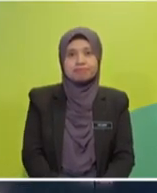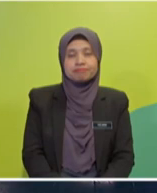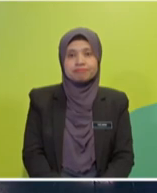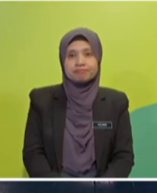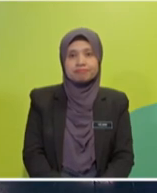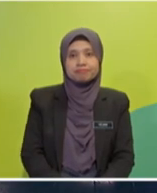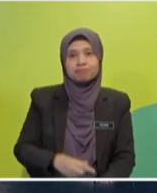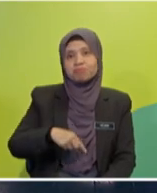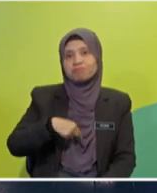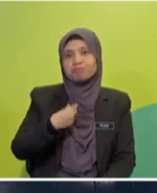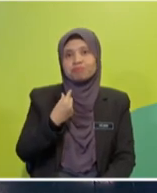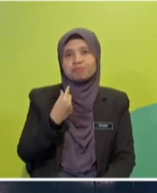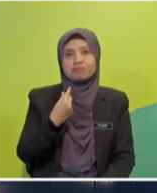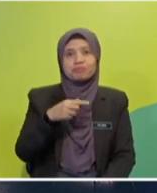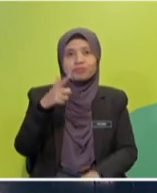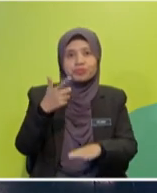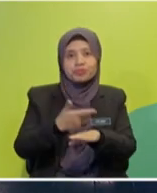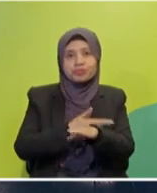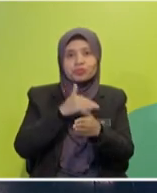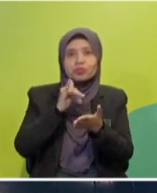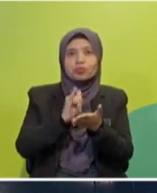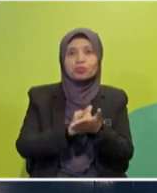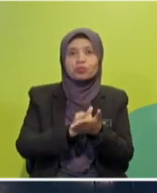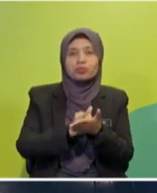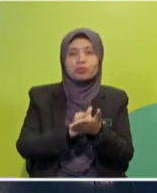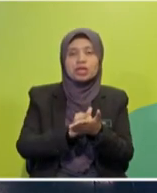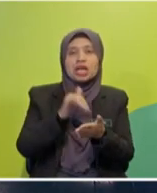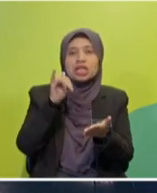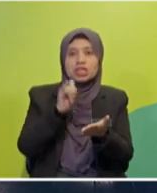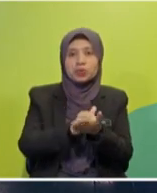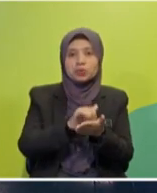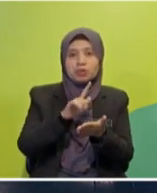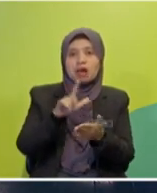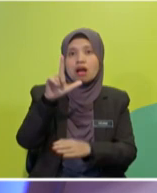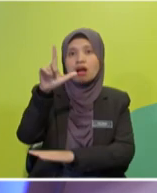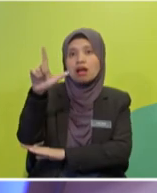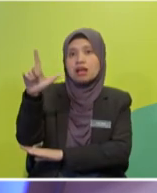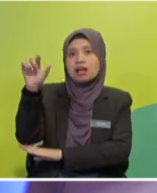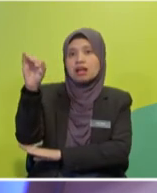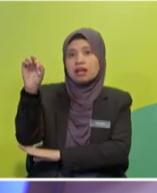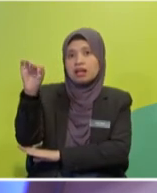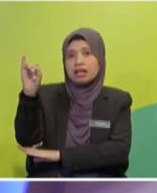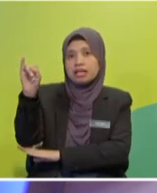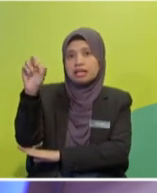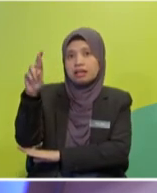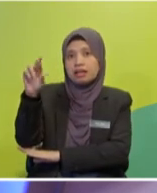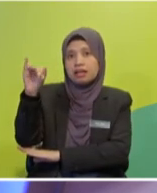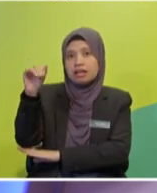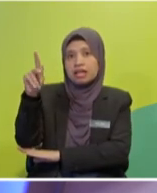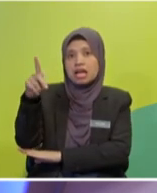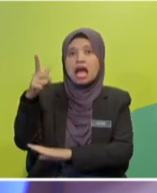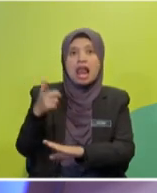Okay. Seronok betul lagu tu, cikgu. Seronok kan lagu tu. Itulah dia lirik lagu yang cikgu nak